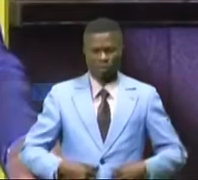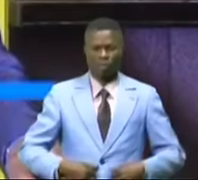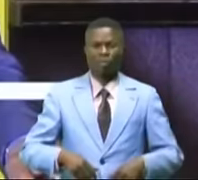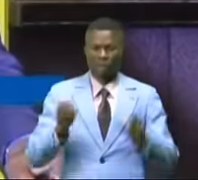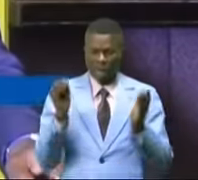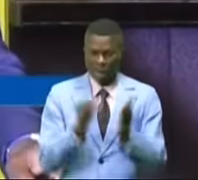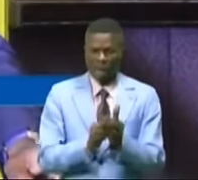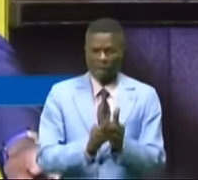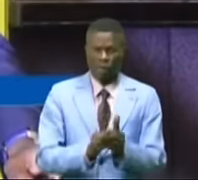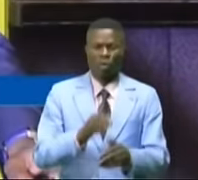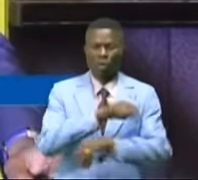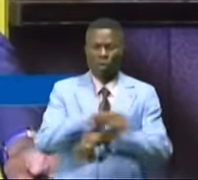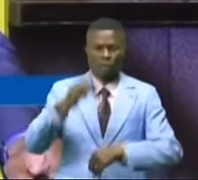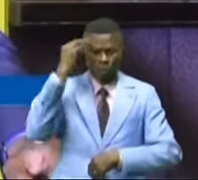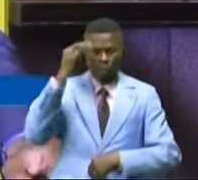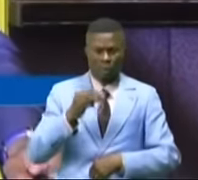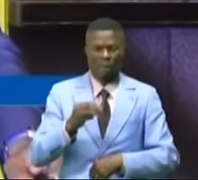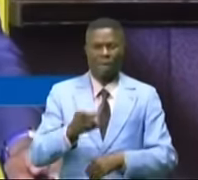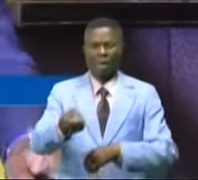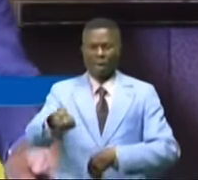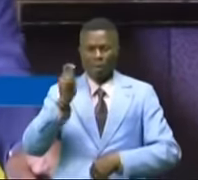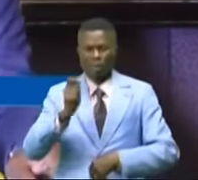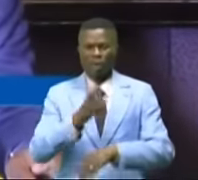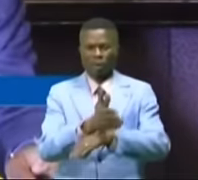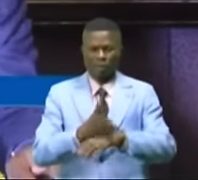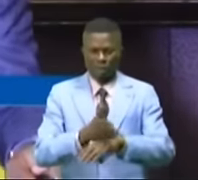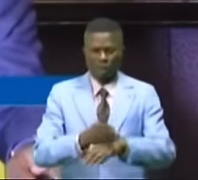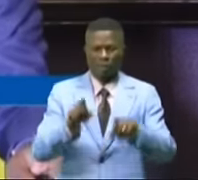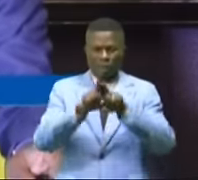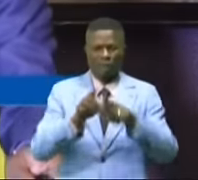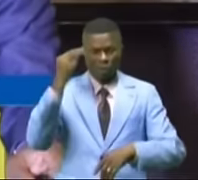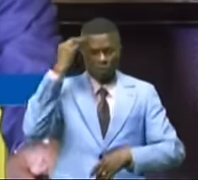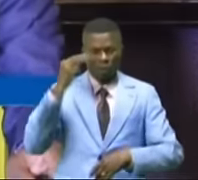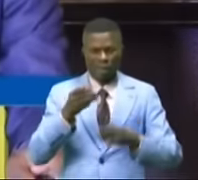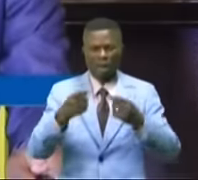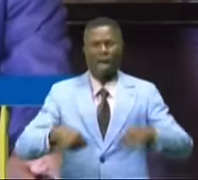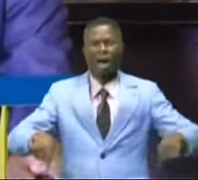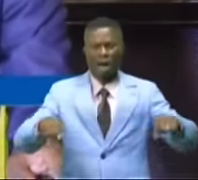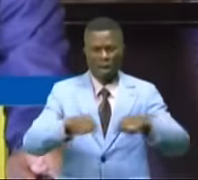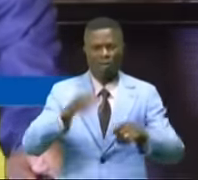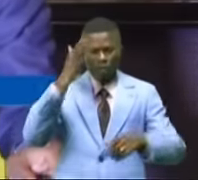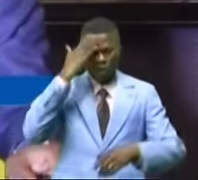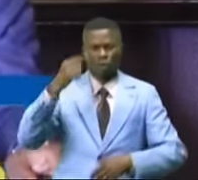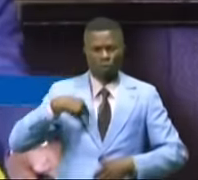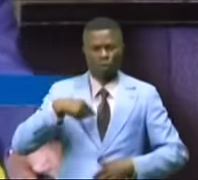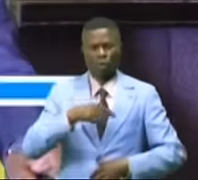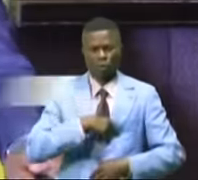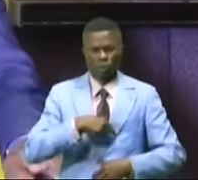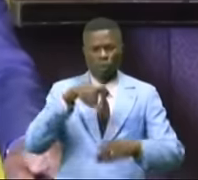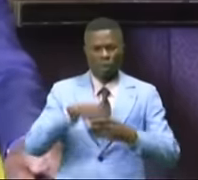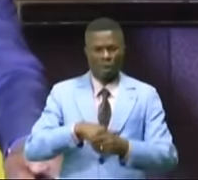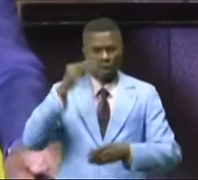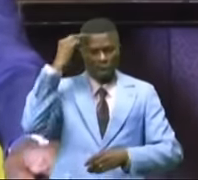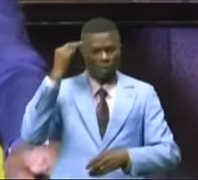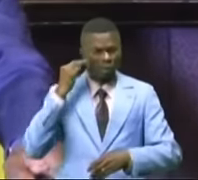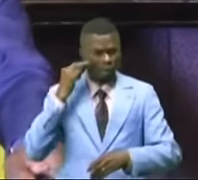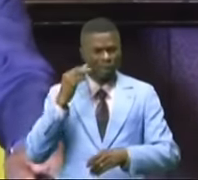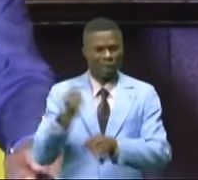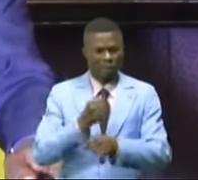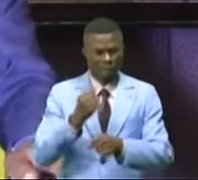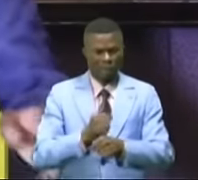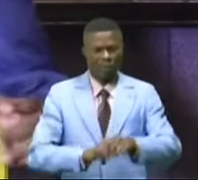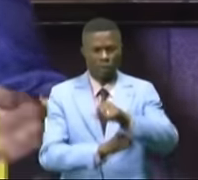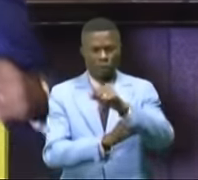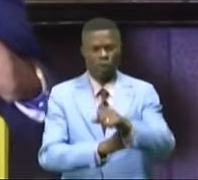Élevage, et nous sommes aussi au niveau du ministère de l'Environnement, et nous sommes allés même maintenant au niveau du ministère du Travail, où nous appuyons pour les